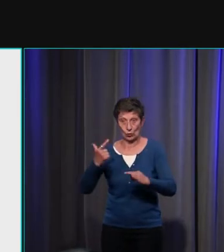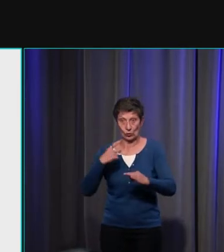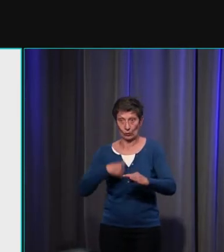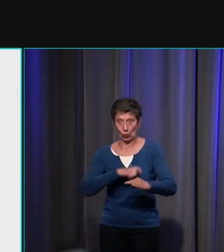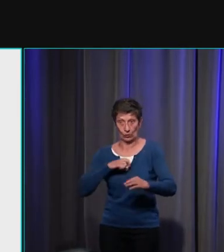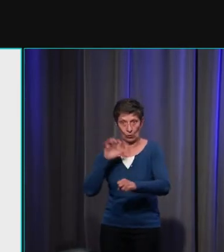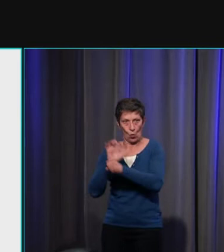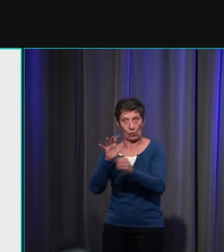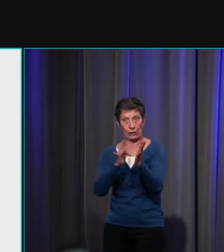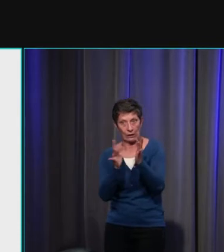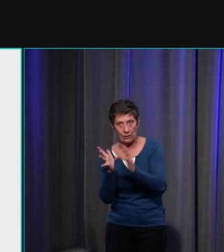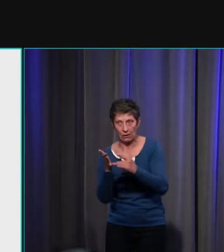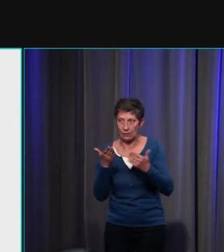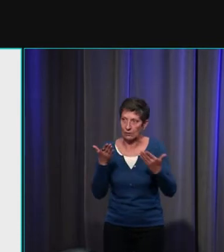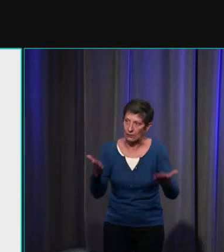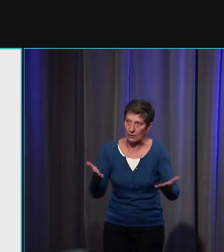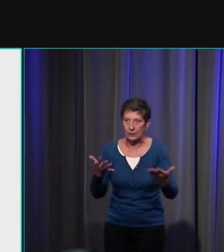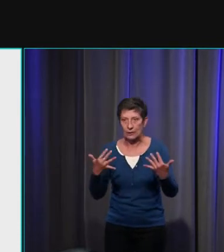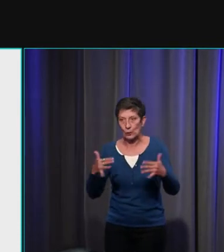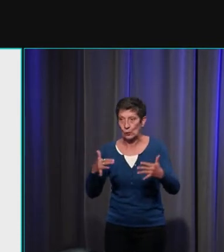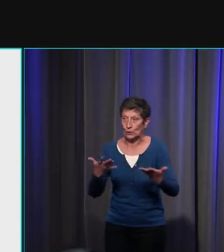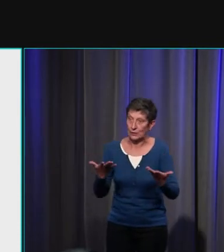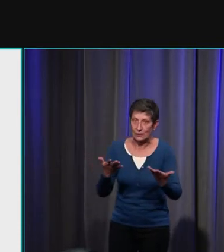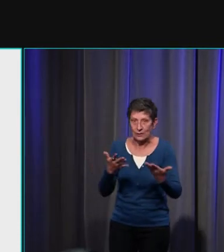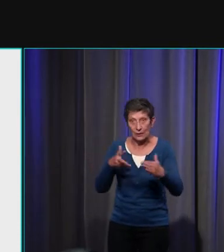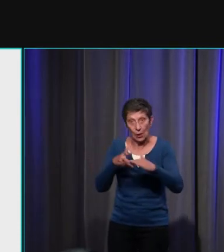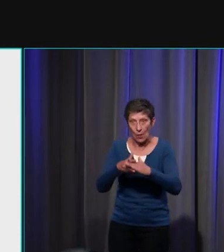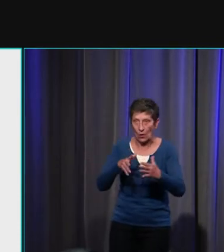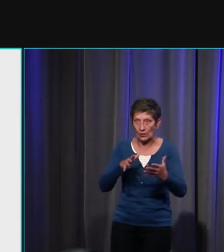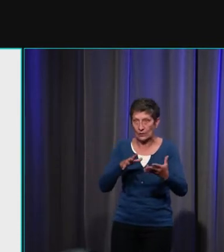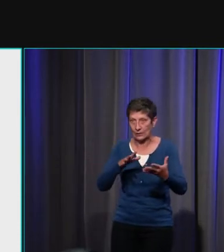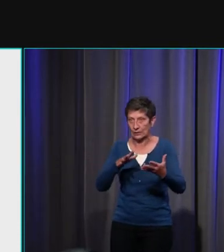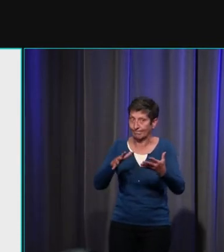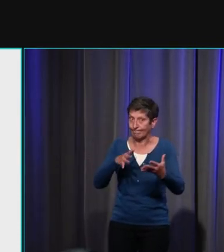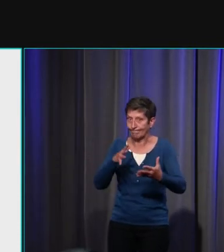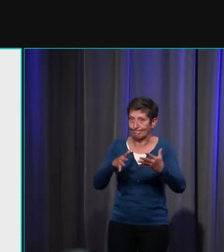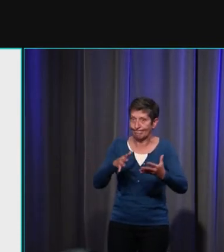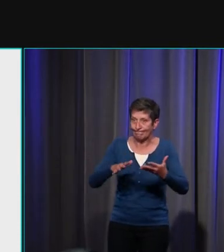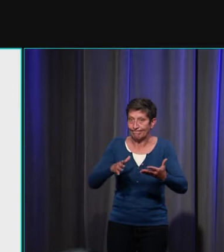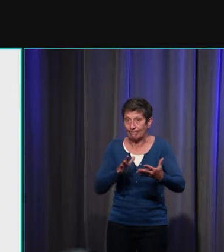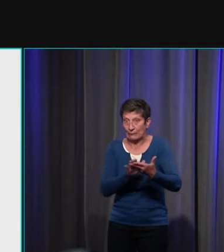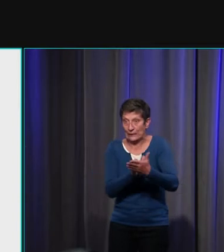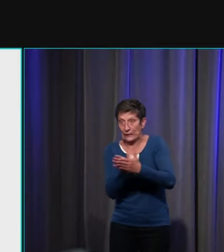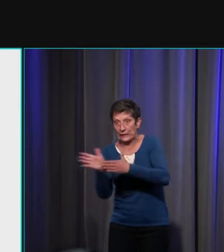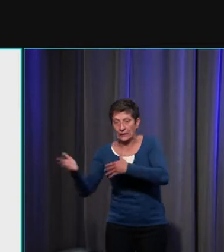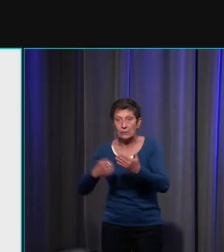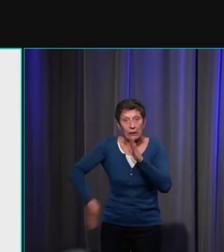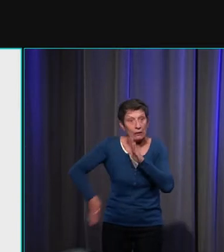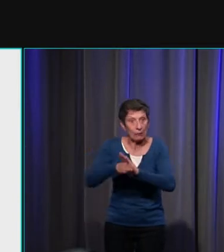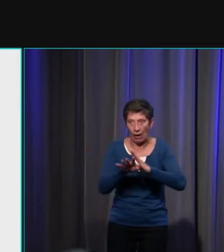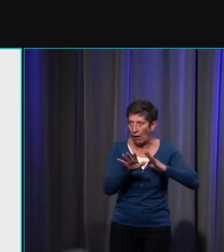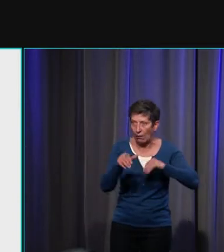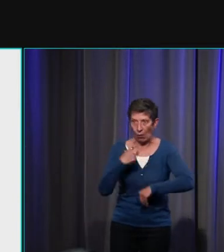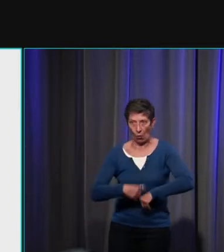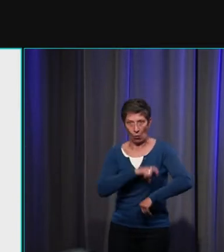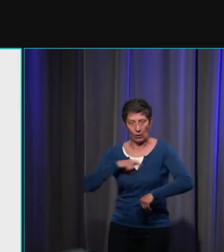chrétiens là ça commence à sentir très très mal enfin c'est ce étonnant une croisade que départ était conçu pour libérer les